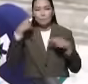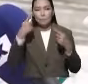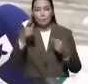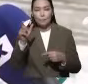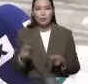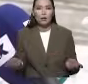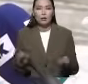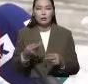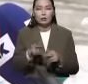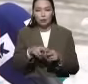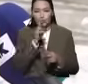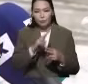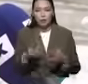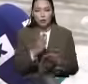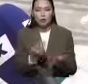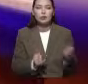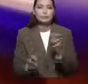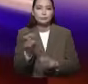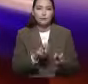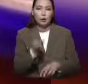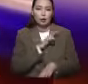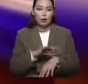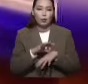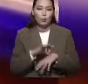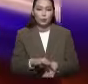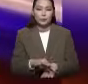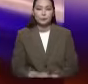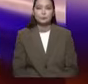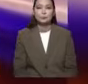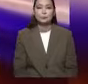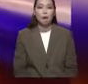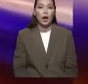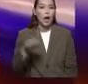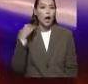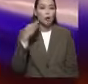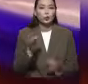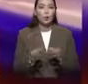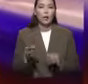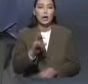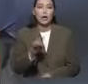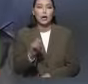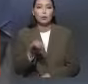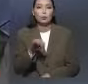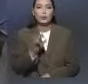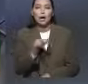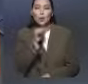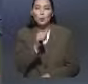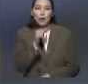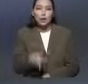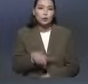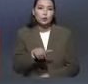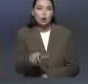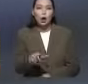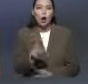осы малшыны іздестіру жұмыстары өткізіп жатыр. Ал Ақтөбе облысында Қарабұтақ Қостанай тас жолында